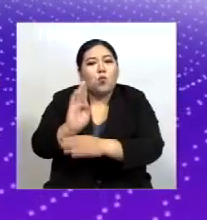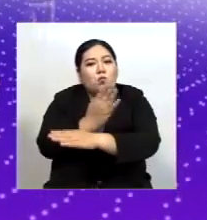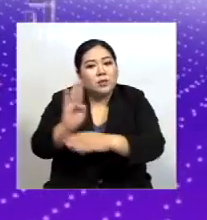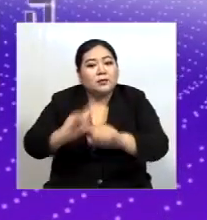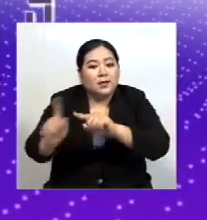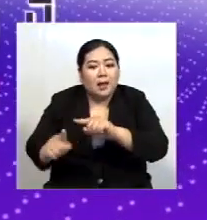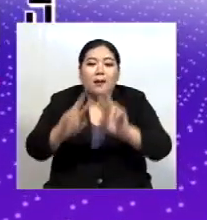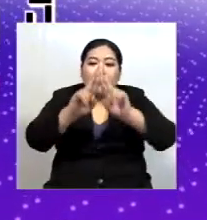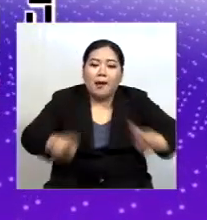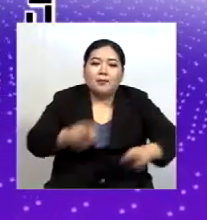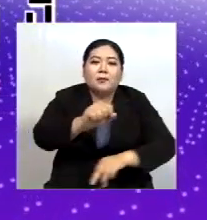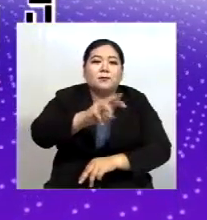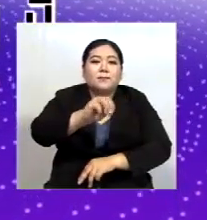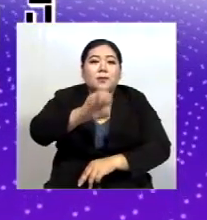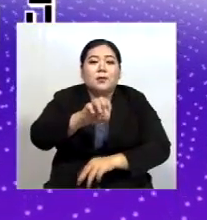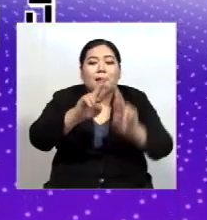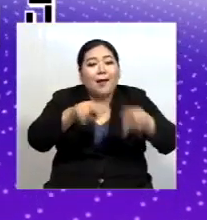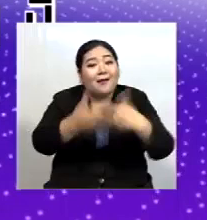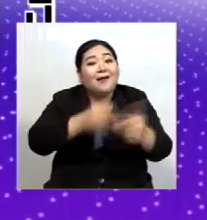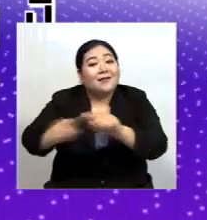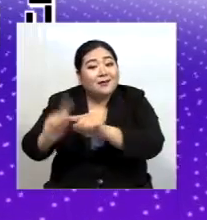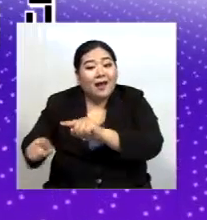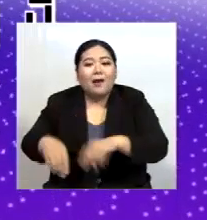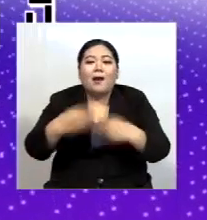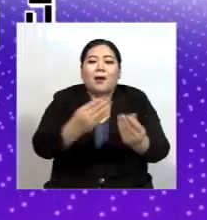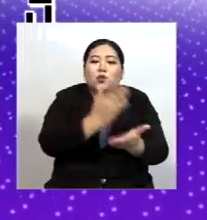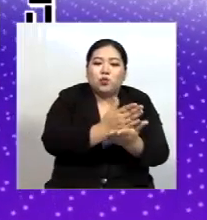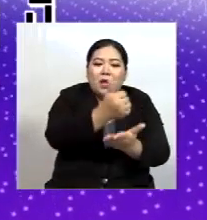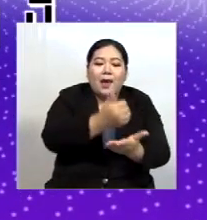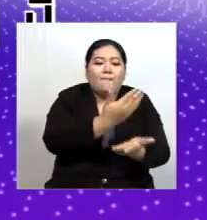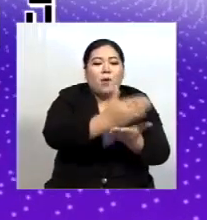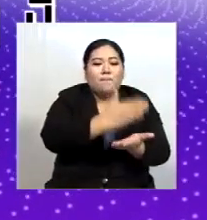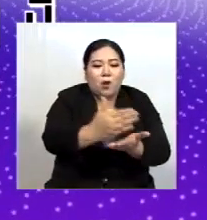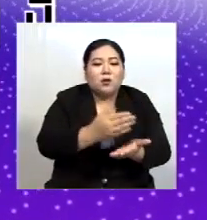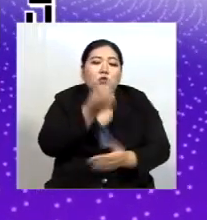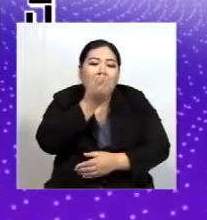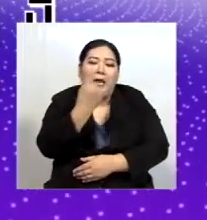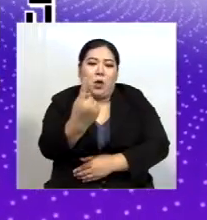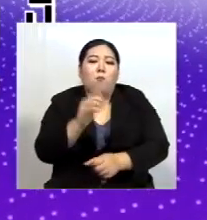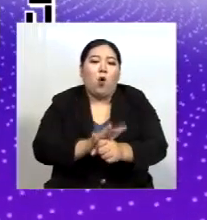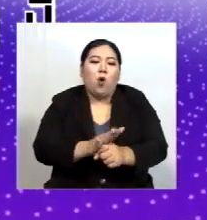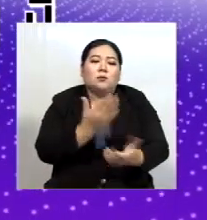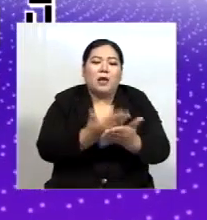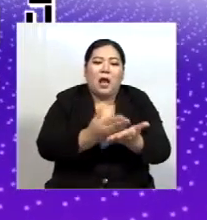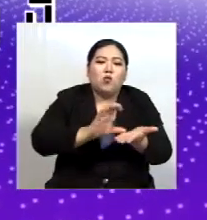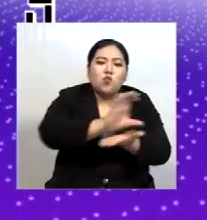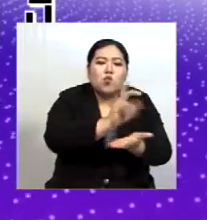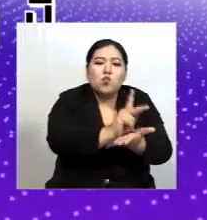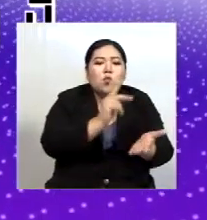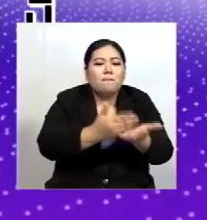นี้นะครับนายชาติชายพยุหนาวีชัยนะครับผู้อำนวยการธนาคารออมสินก็บอกนะครับว่ามาตรการให้ความช่วยเหลือรอบนี้ครอบคลุมลูกค้าทั้งรายย่อยสินเชื่อธุรกิจสินเชื่อบุคคลตลอดจนผู้ประกอบการsmesนะครับโดยจะให้พักชำระเงินต้นไม่เกิน 2ปีให้จ่ายแค่ดอกเบี้ยร้อยละ